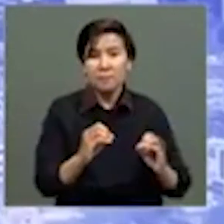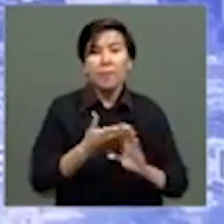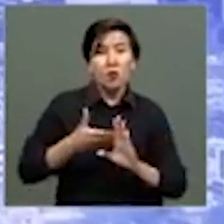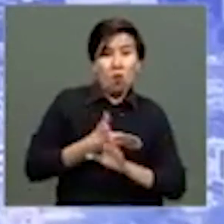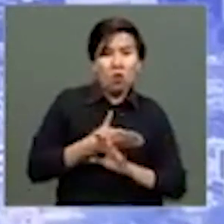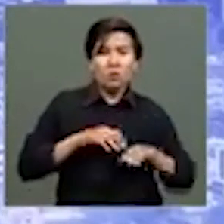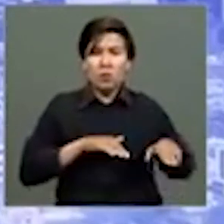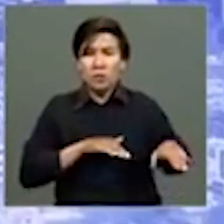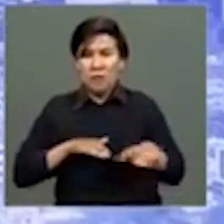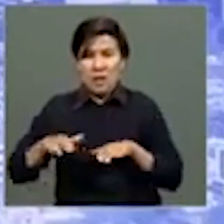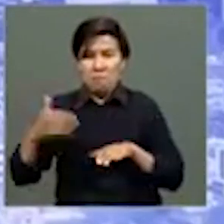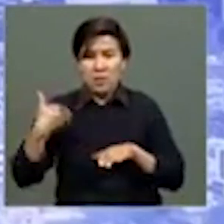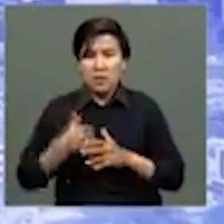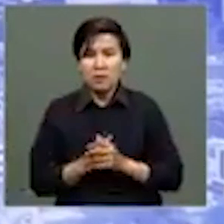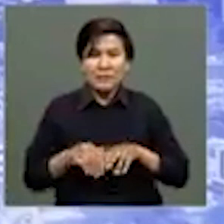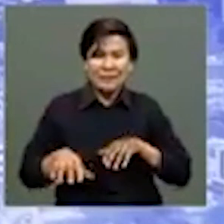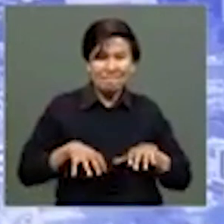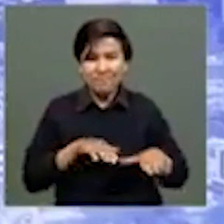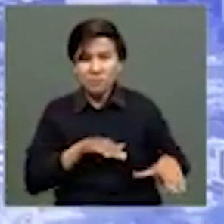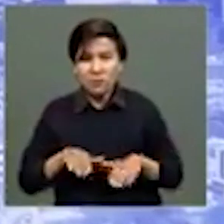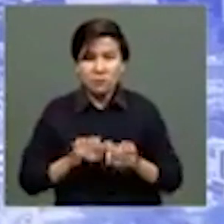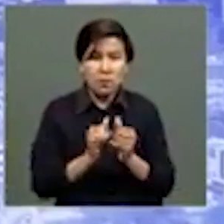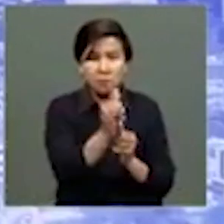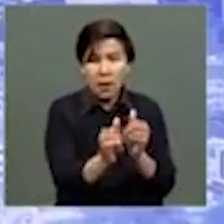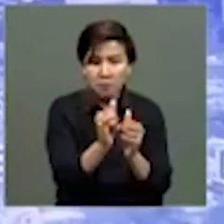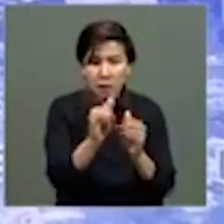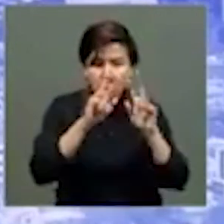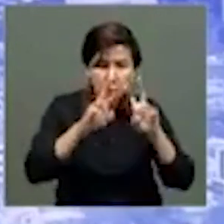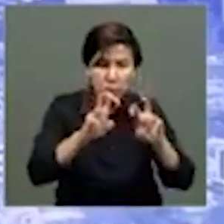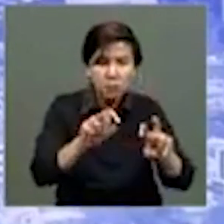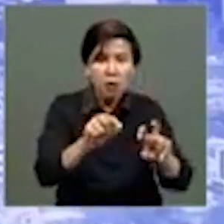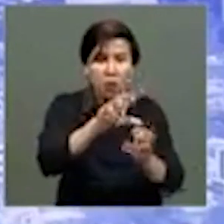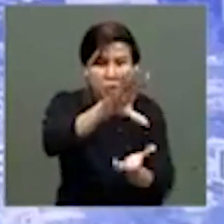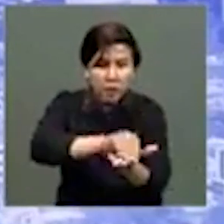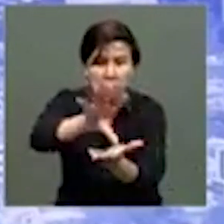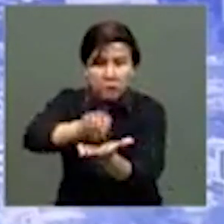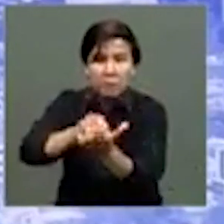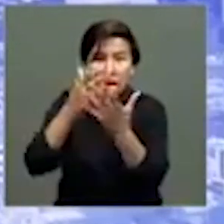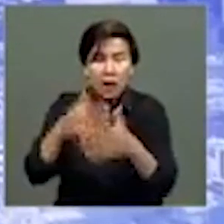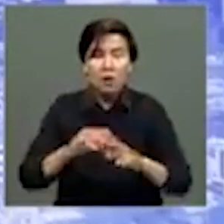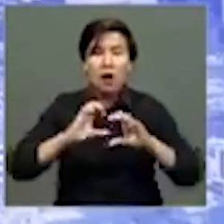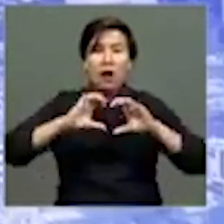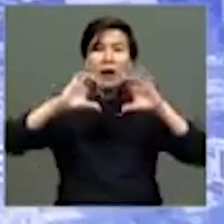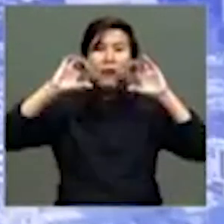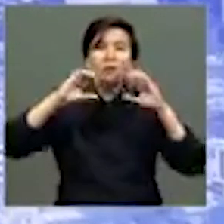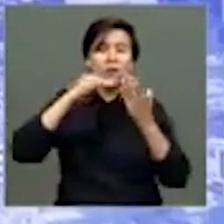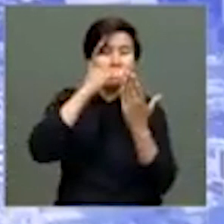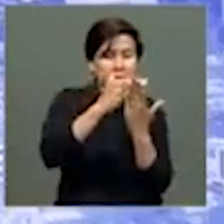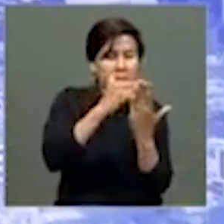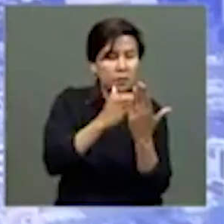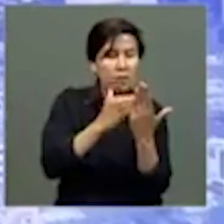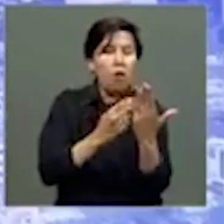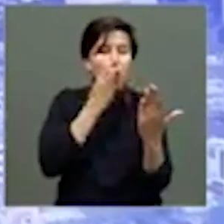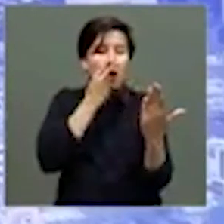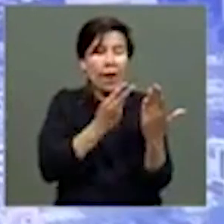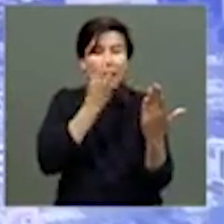ก็เช่นกันค่ะตัวเลขที่เกิดจากการค้นหาเชิงรุกจะช่วยให้ภาครัฐนั้นสามารถนำตัวเลขไปเตรียมการให้พร้อม